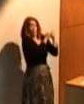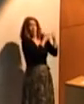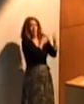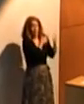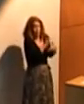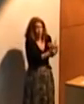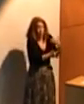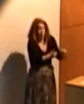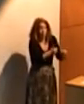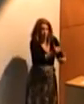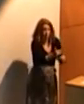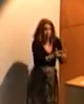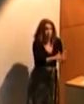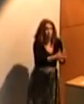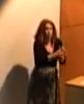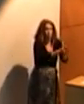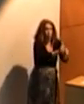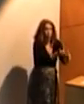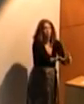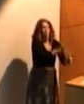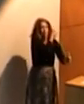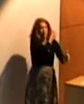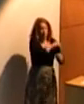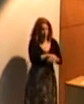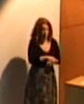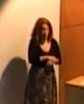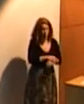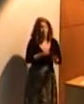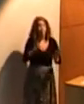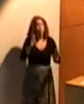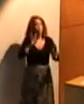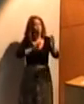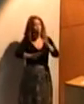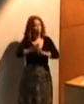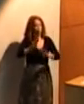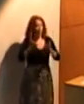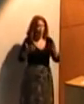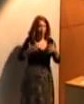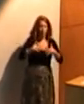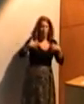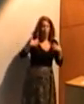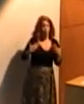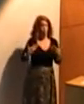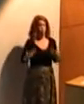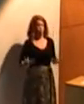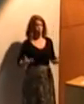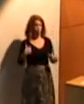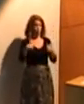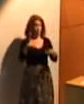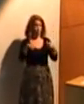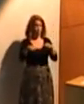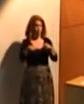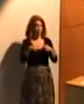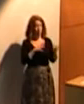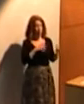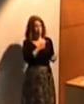de nos ancêtres et la biologie contemporaine semble semble aller plus vers l'idée